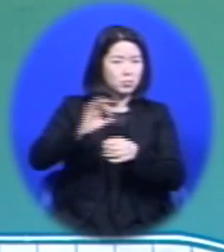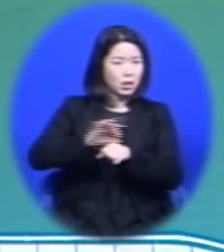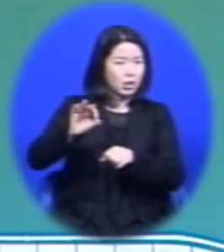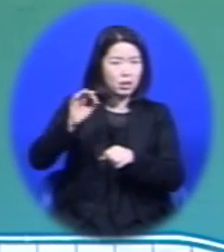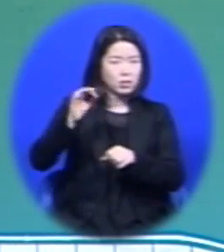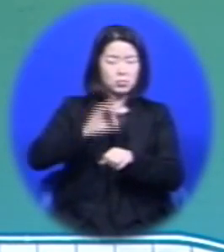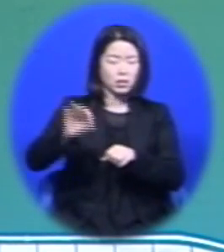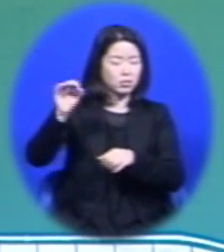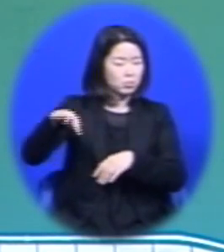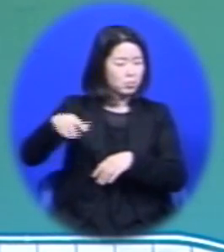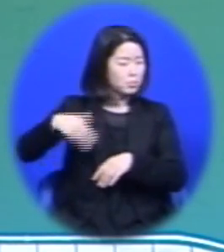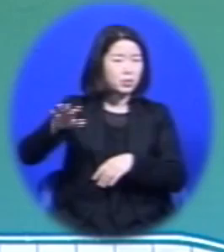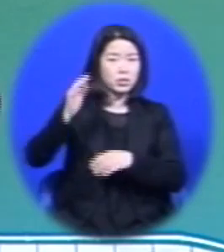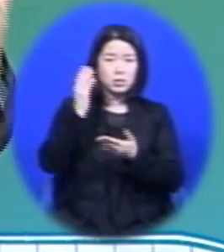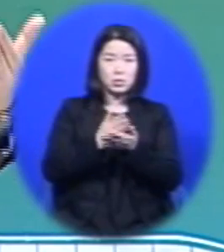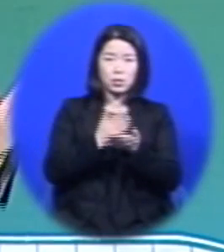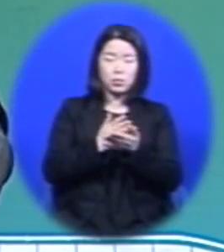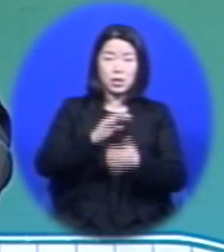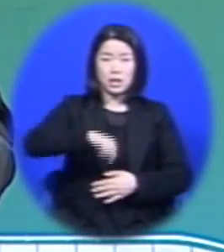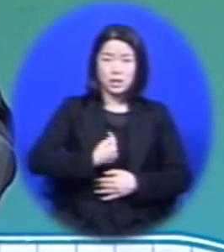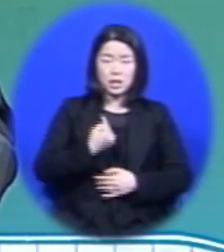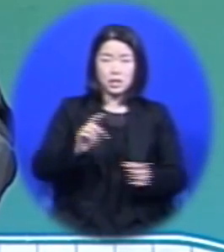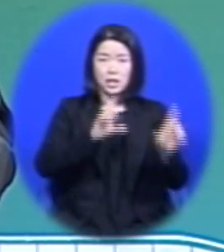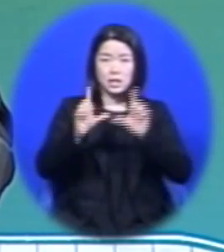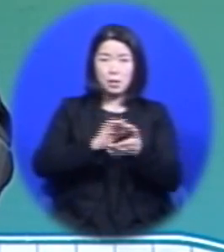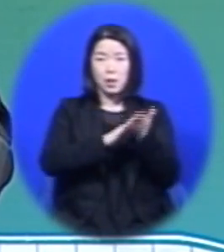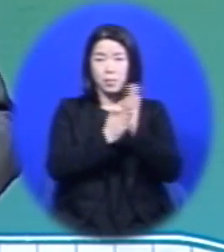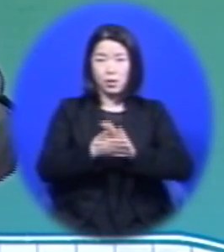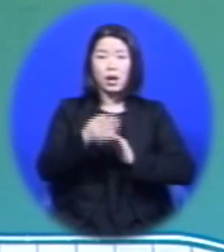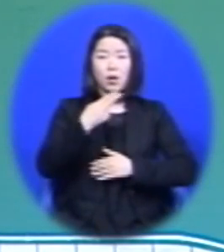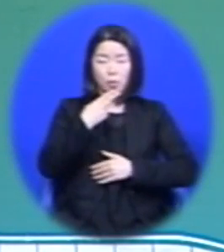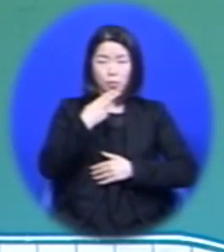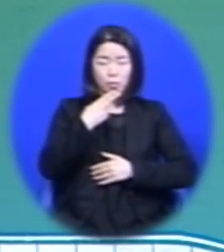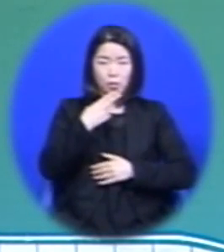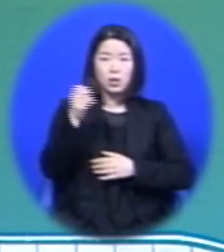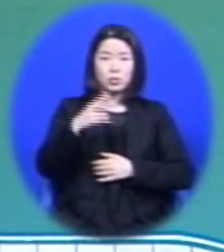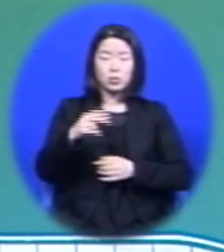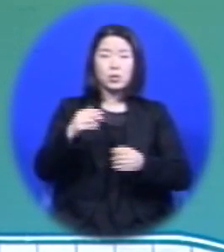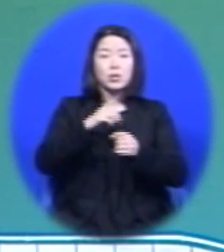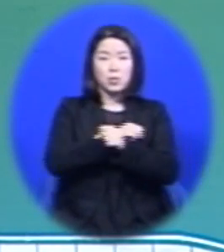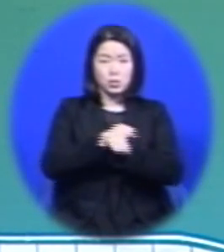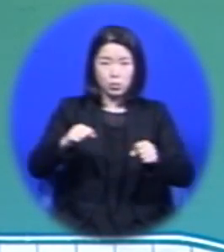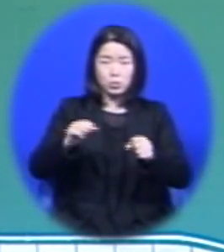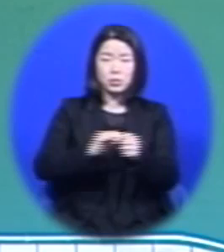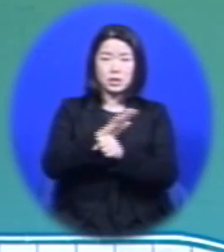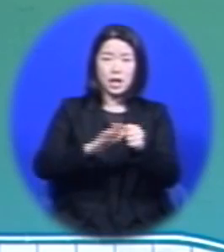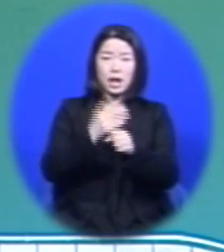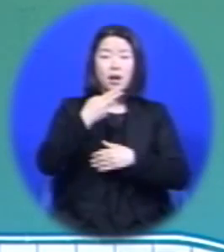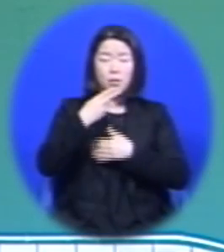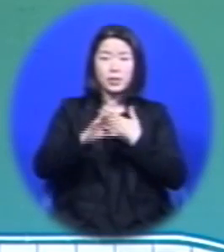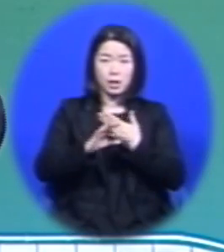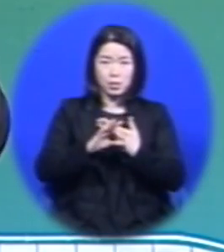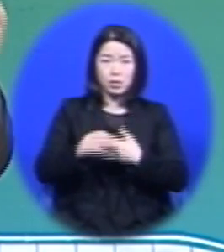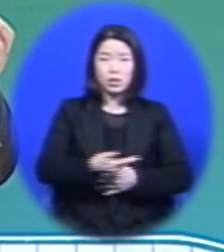됩니다. 여러분 자신의 삶에 변화가 없고 또 용서와 사랑이 없다면